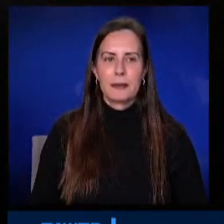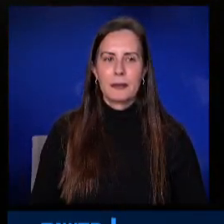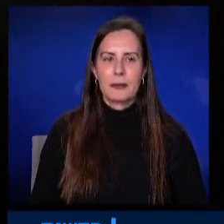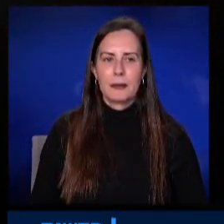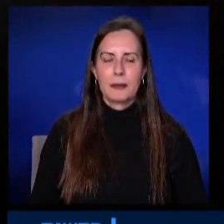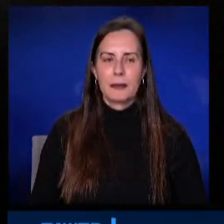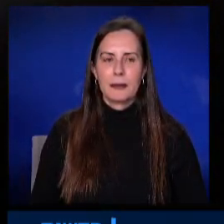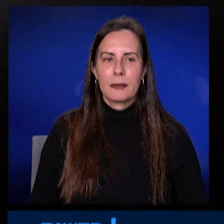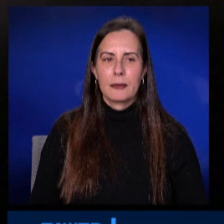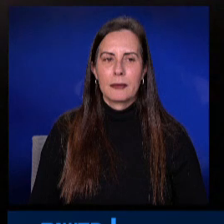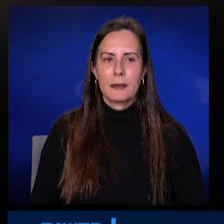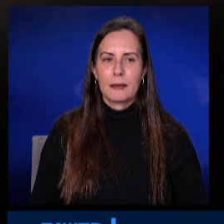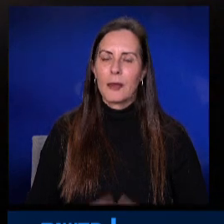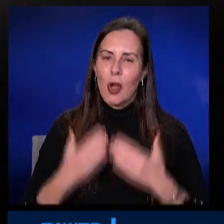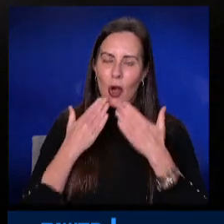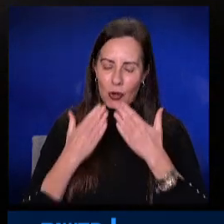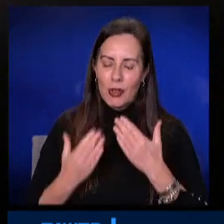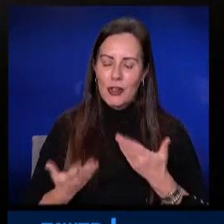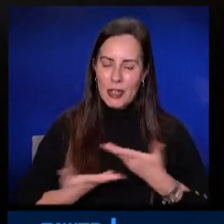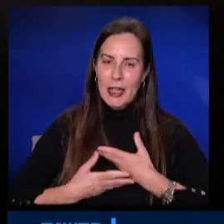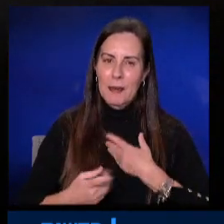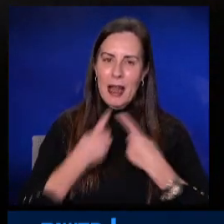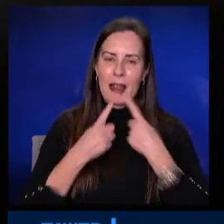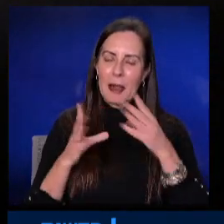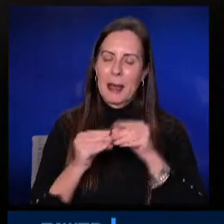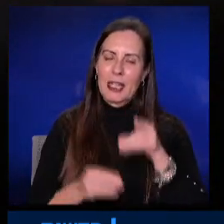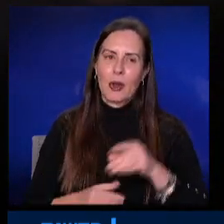יו, מולט פייצ'יטו. אתו...